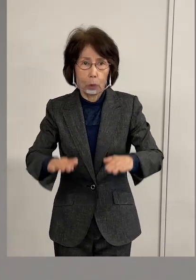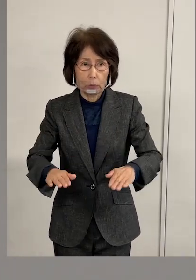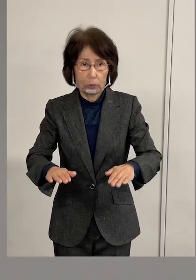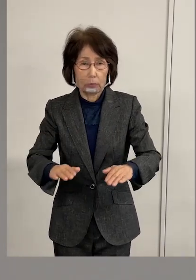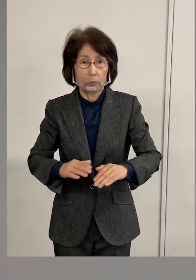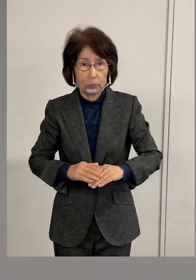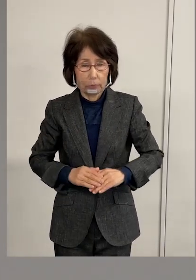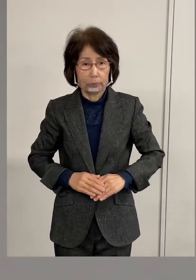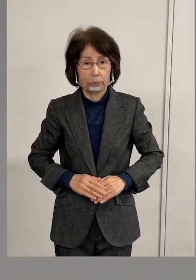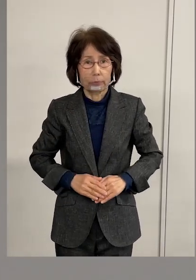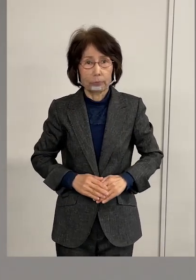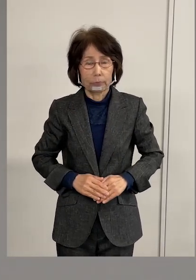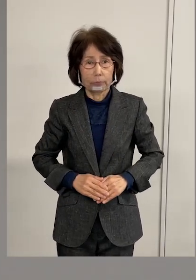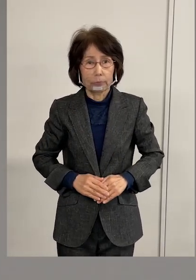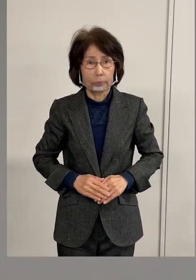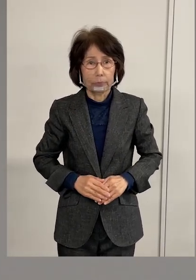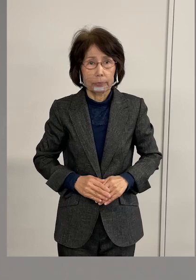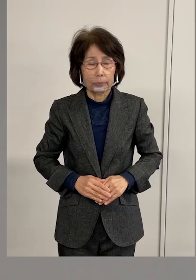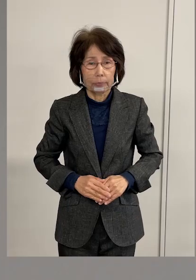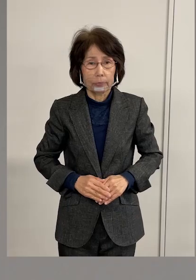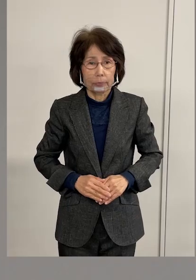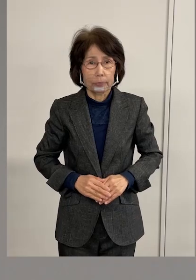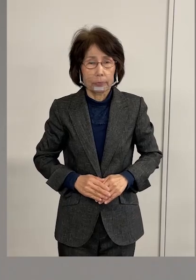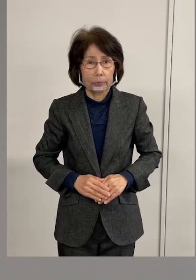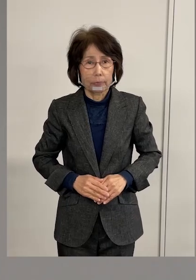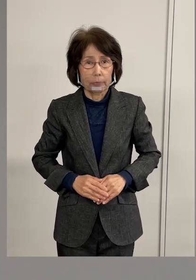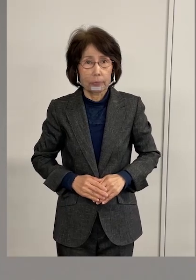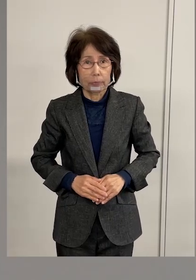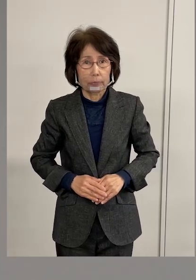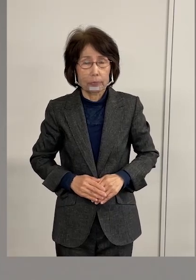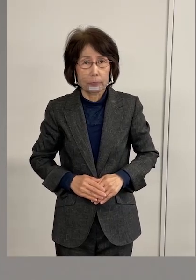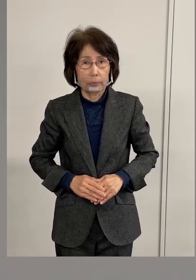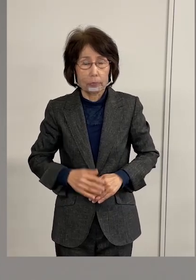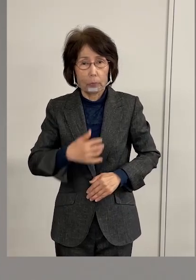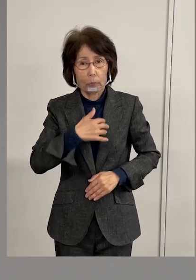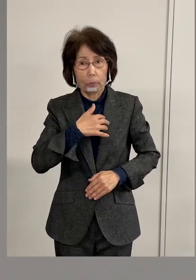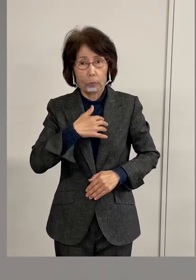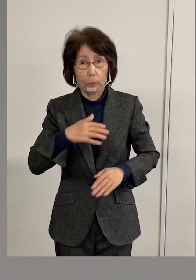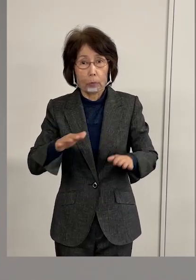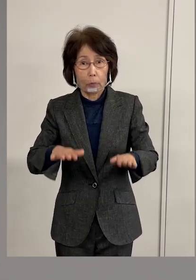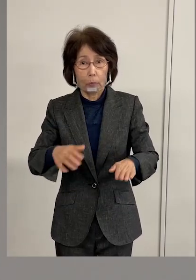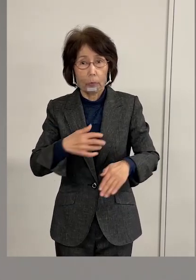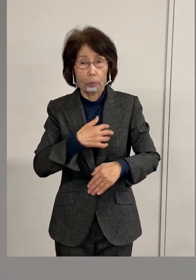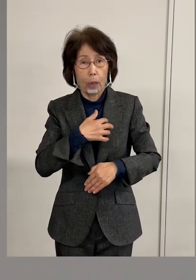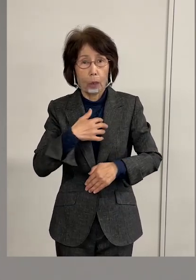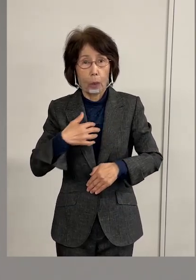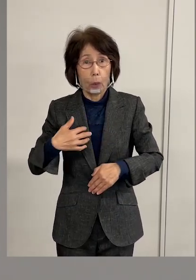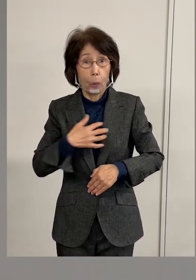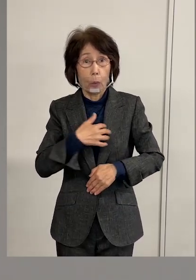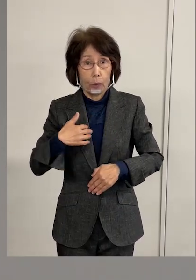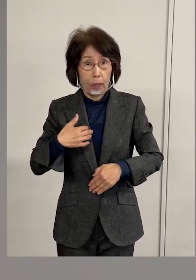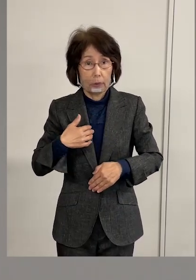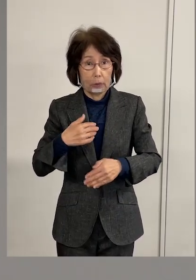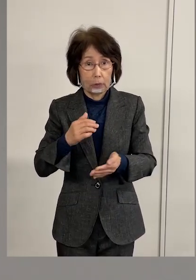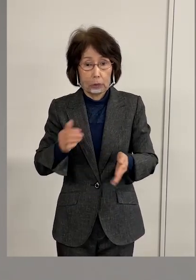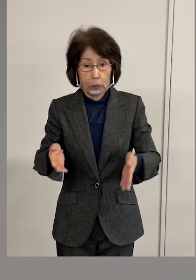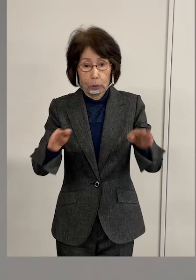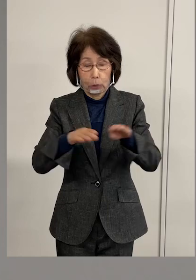になります。ただ、現状、少し後で保健所長にも補足していただきますけれ